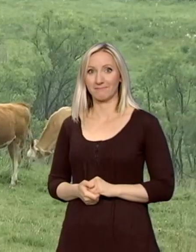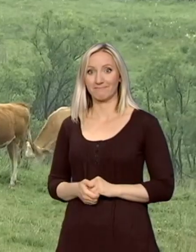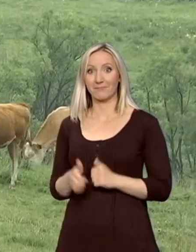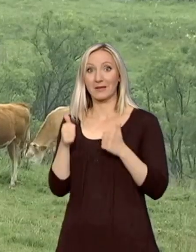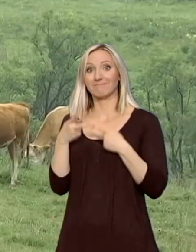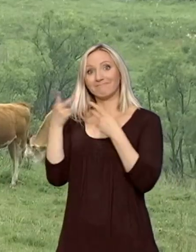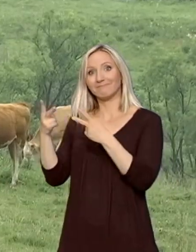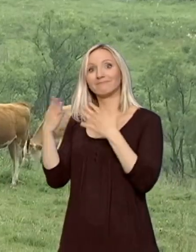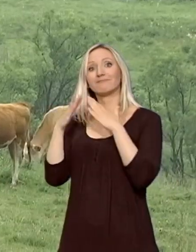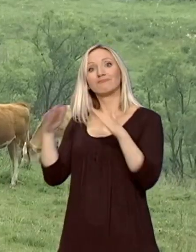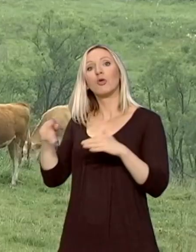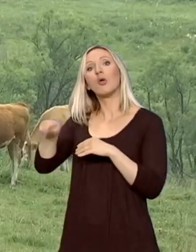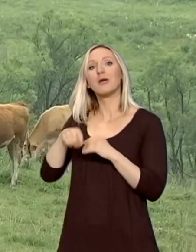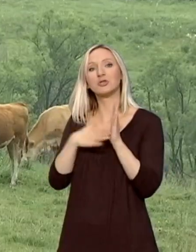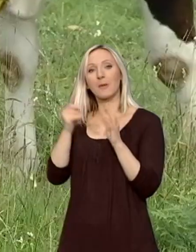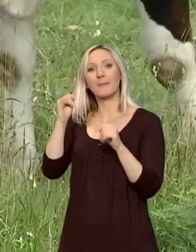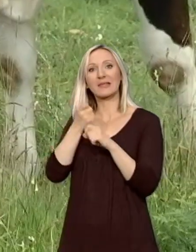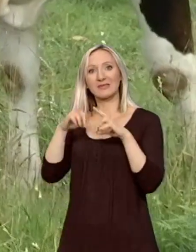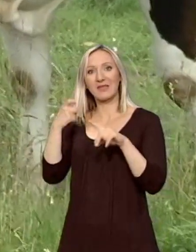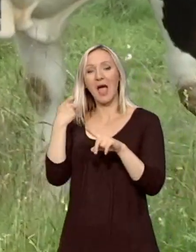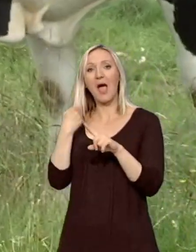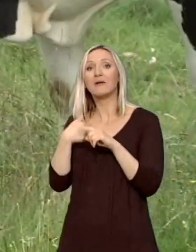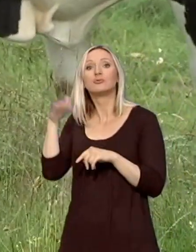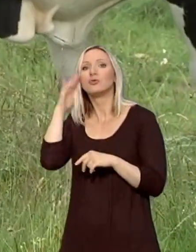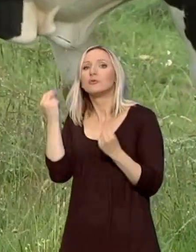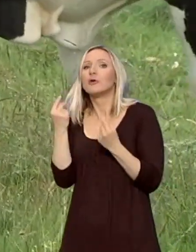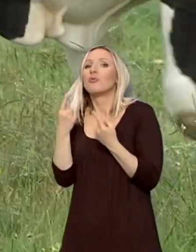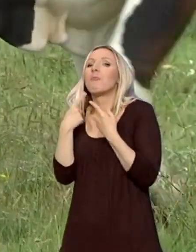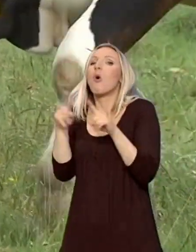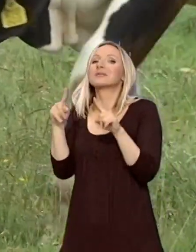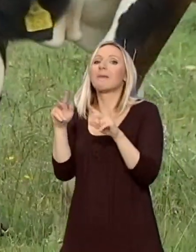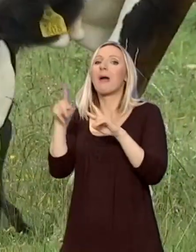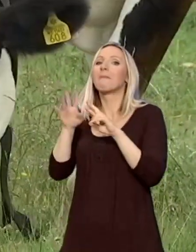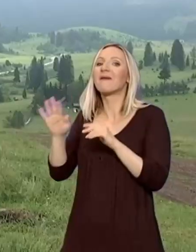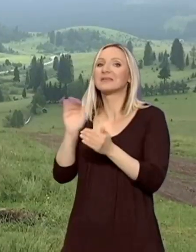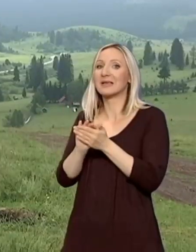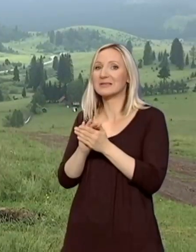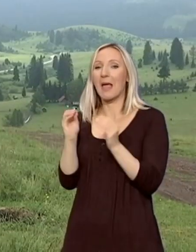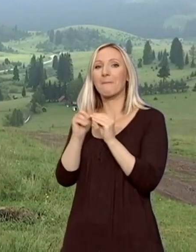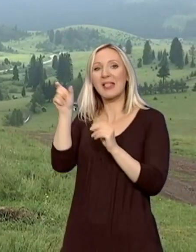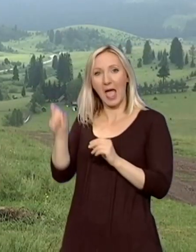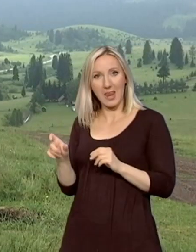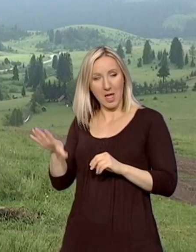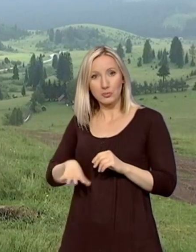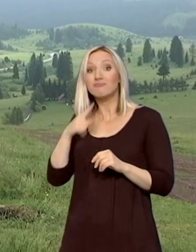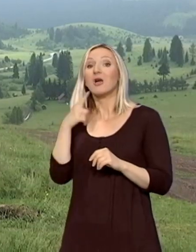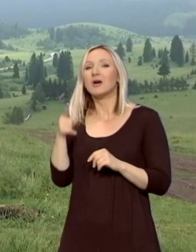Svraćamo u domaćinstvo Mrdaka da otkrijemo po čemu je poseban pljevaljski sir. Biljana kaže da se na isti način pravi već generacijama.